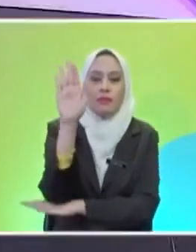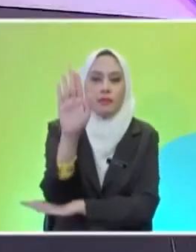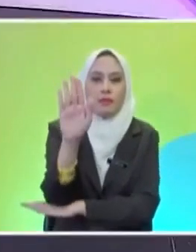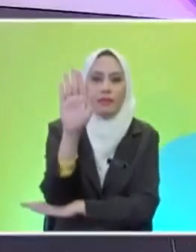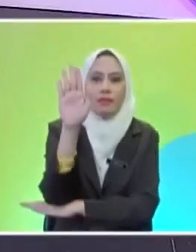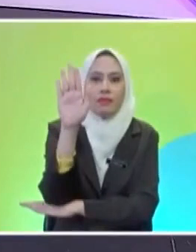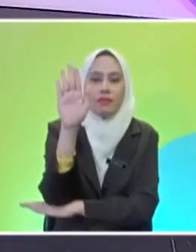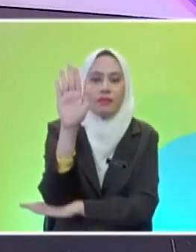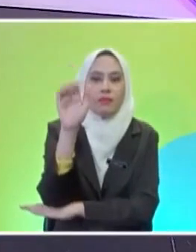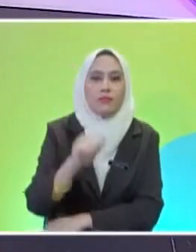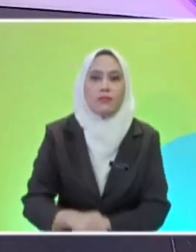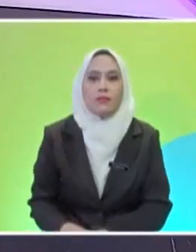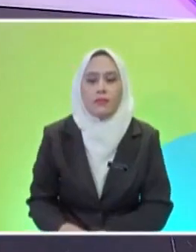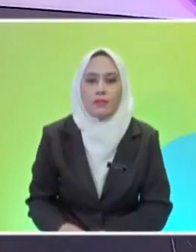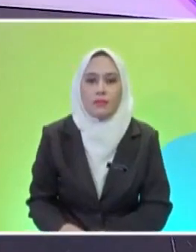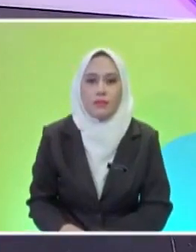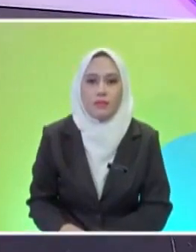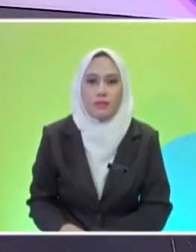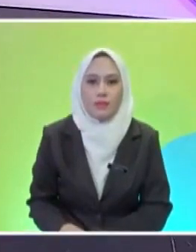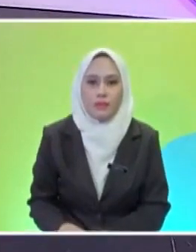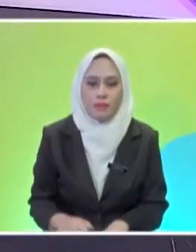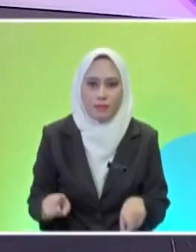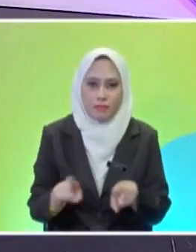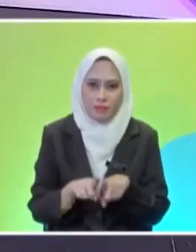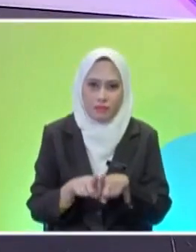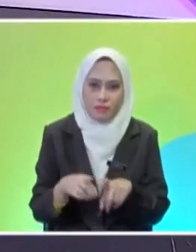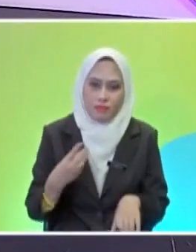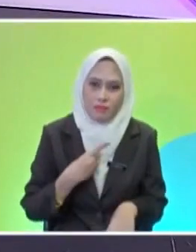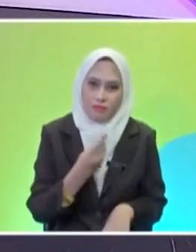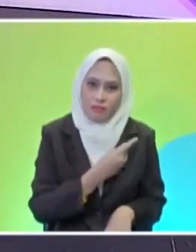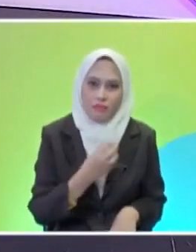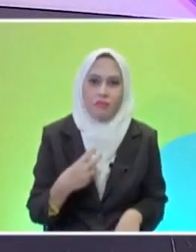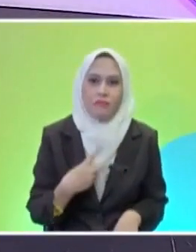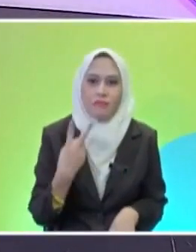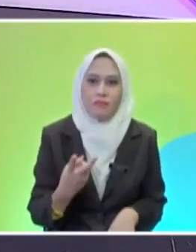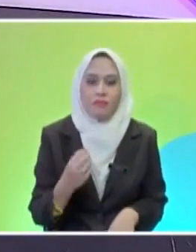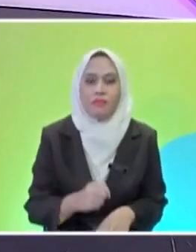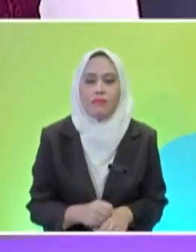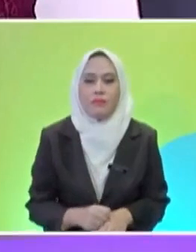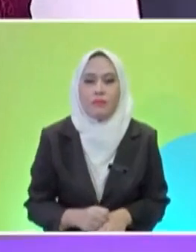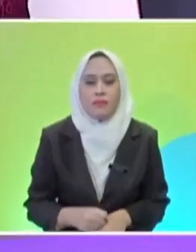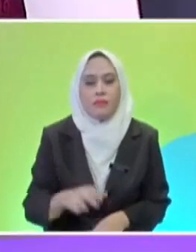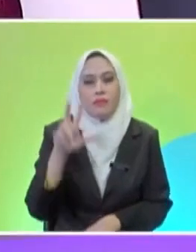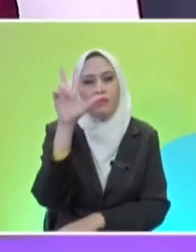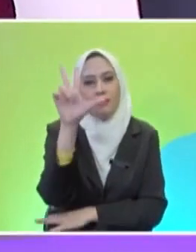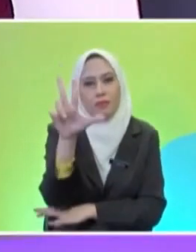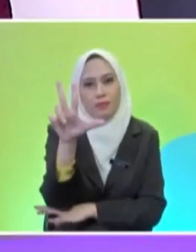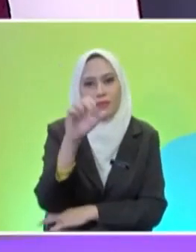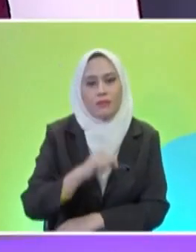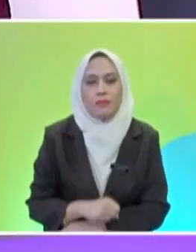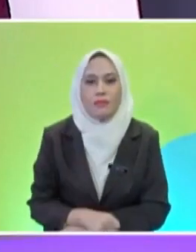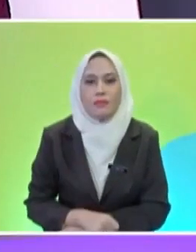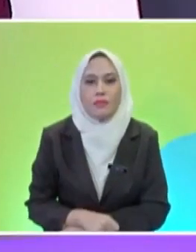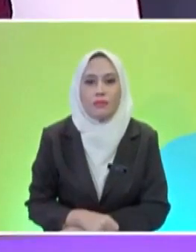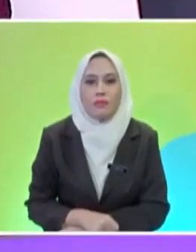Tengah hari. Ha, murid-murid kat rumah. Sama-sama tau kita sebut ni. Jom sebut-sama. Yang ketiga, kita sebut perkataan